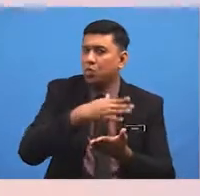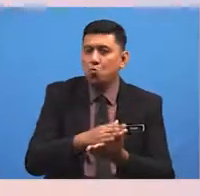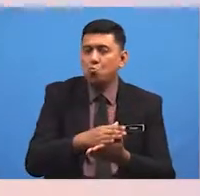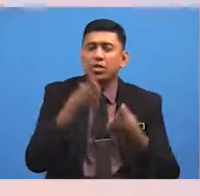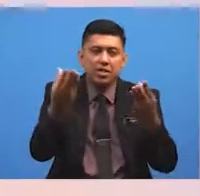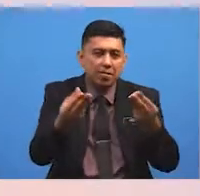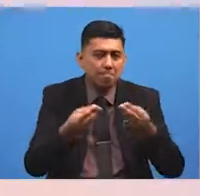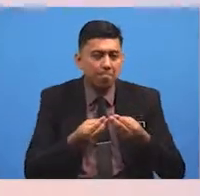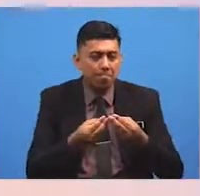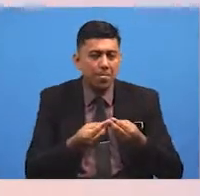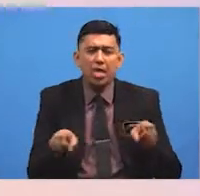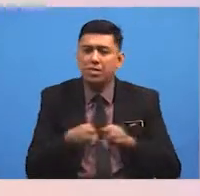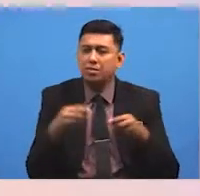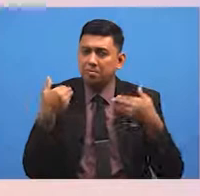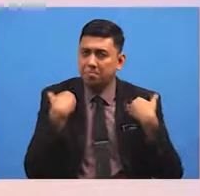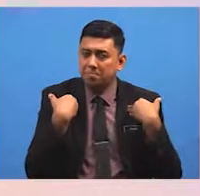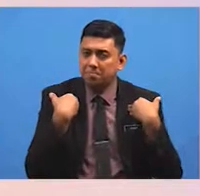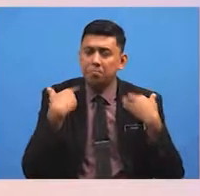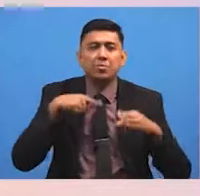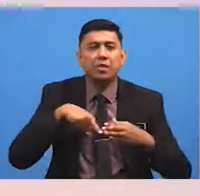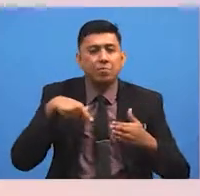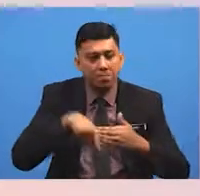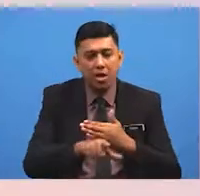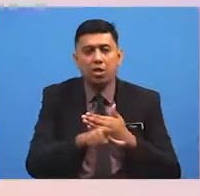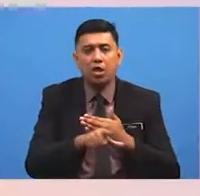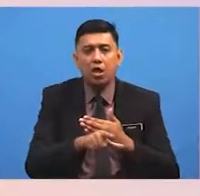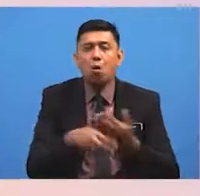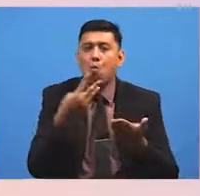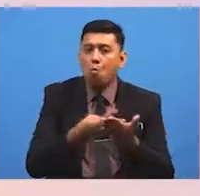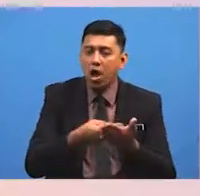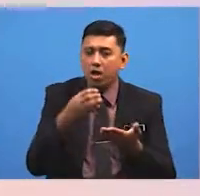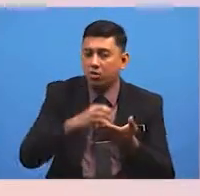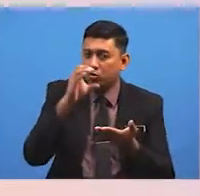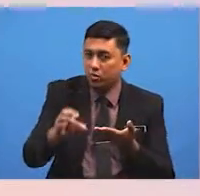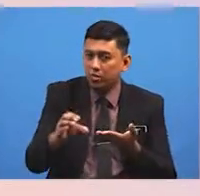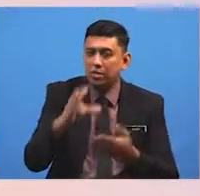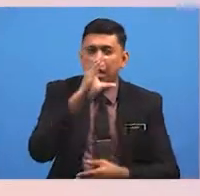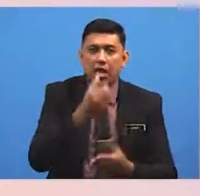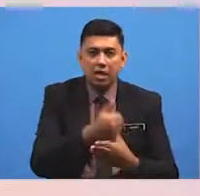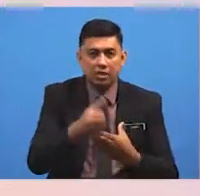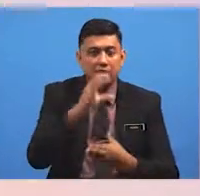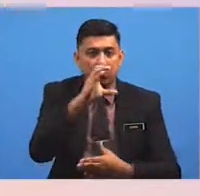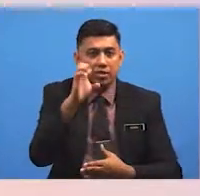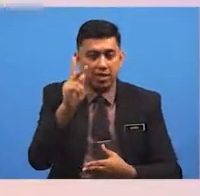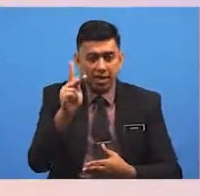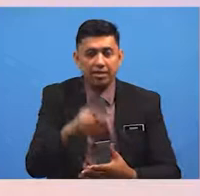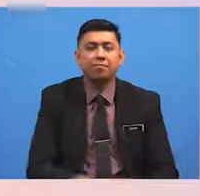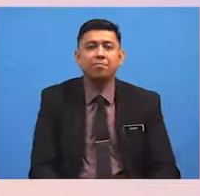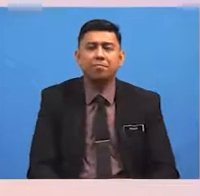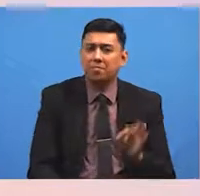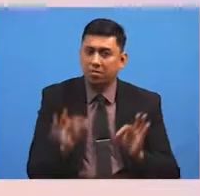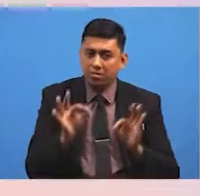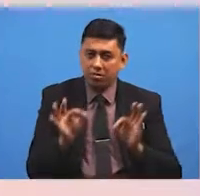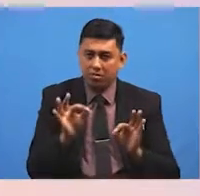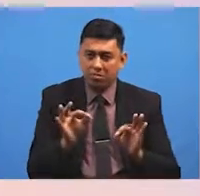terima sama Ade melibatkan uang tunai atau cek dalam suatu timpuh tertentu jika